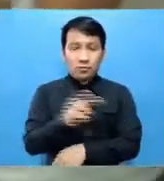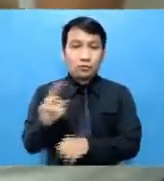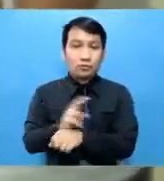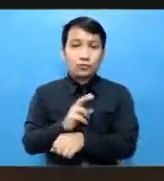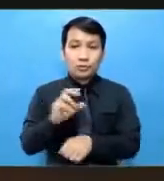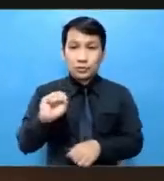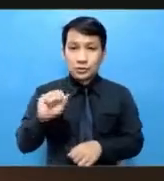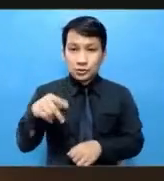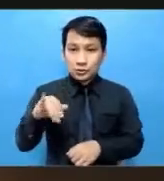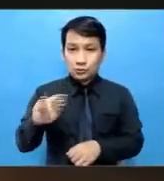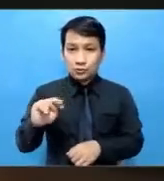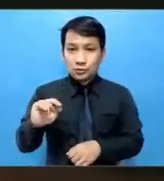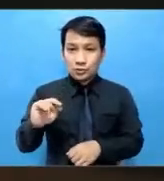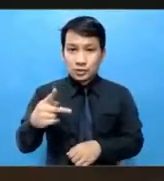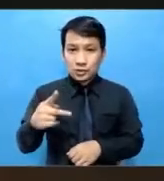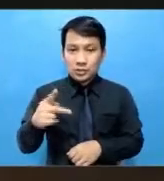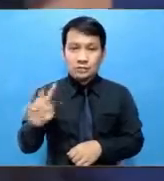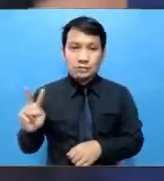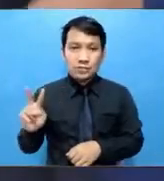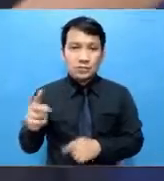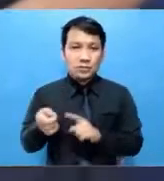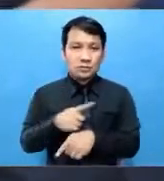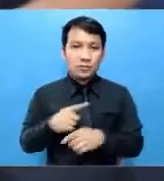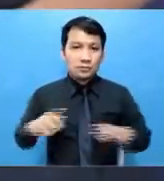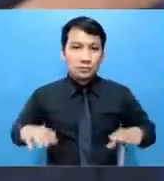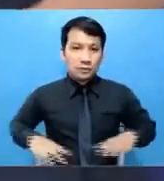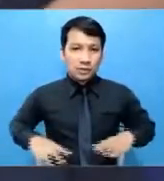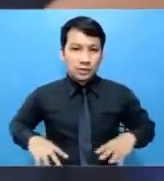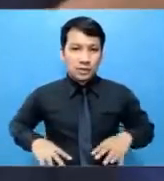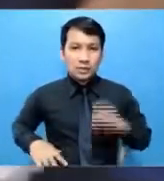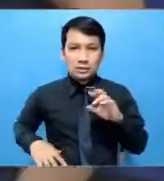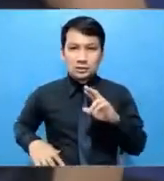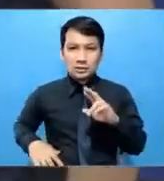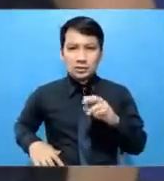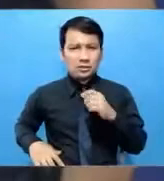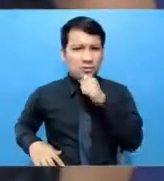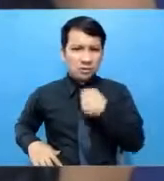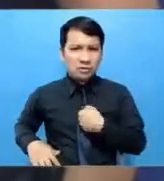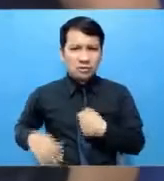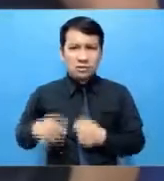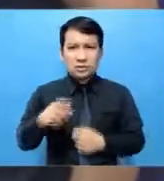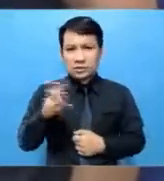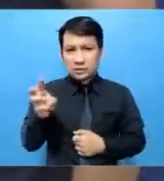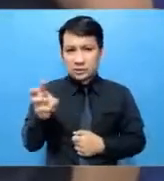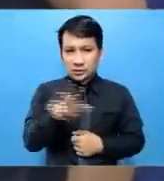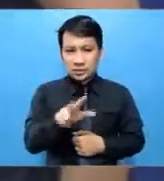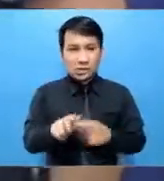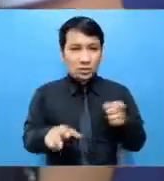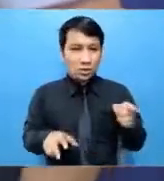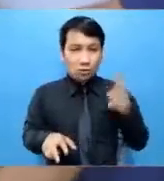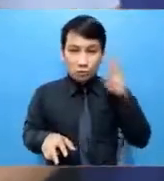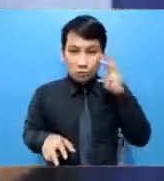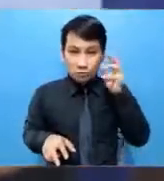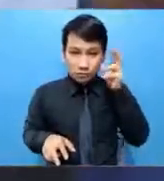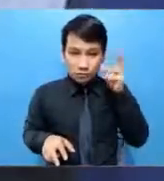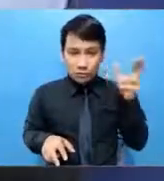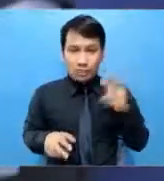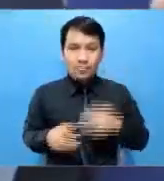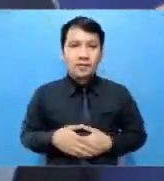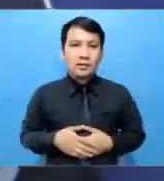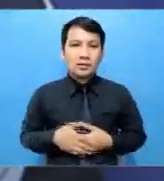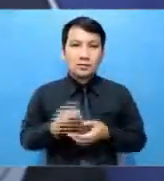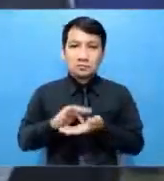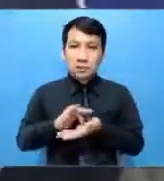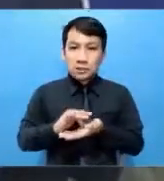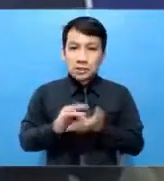V ng Gamaleya Institute ng Russia. Kabilang dyan ang 63-anyos na si Walter Riguban, biomedical technician